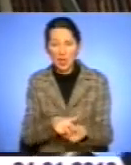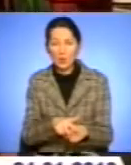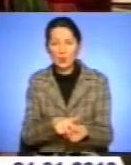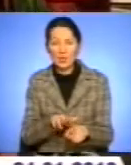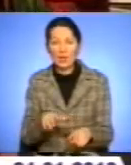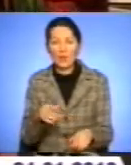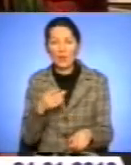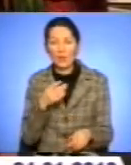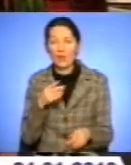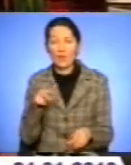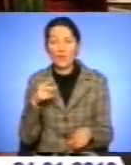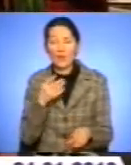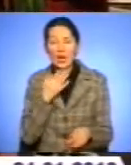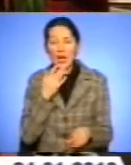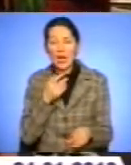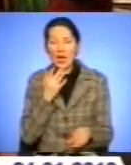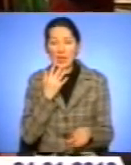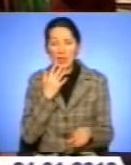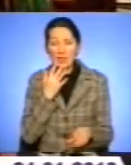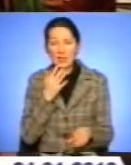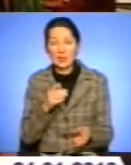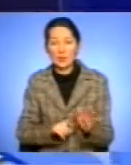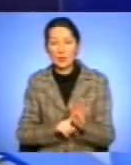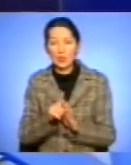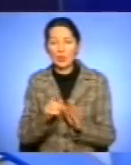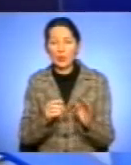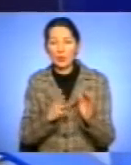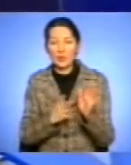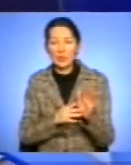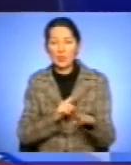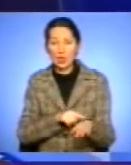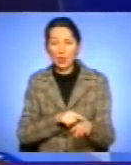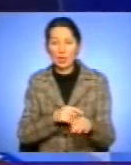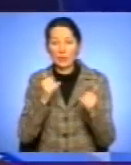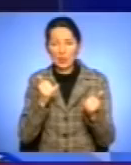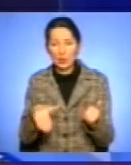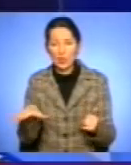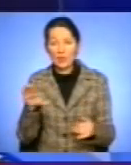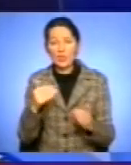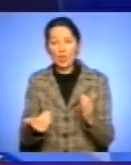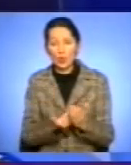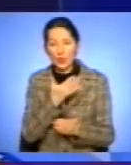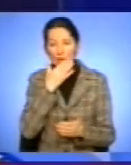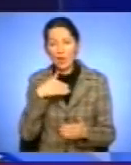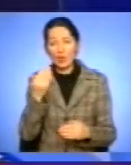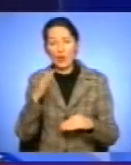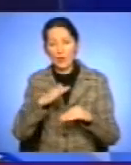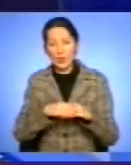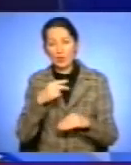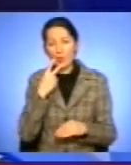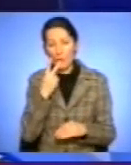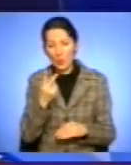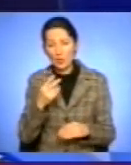трошки до примітивізму наблизити цю роботу, щоб вона була легенькою, щоб вона не мала такої